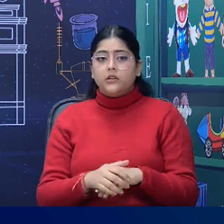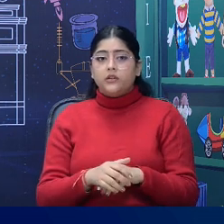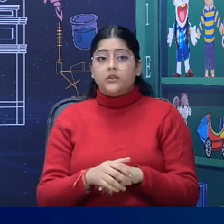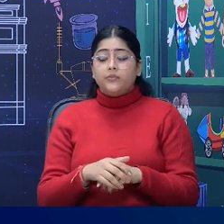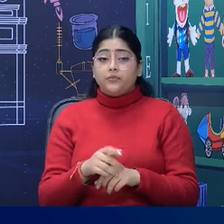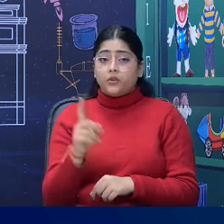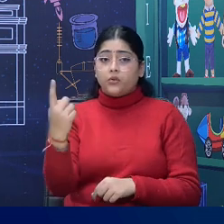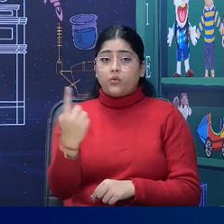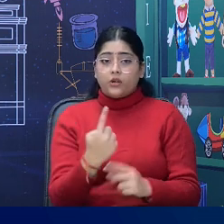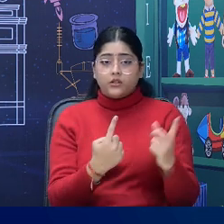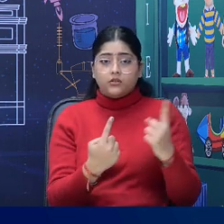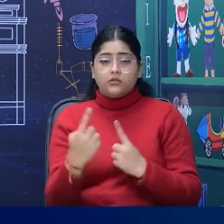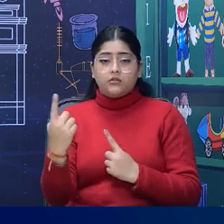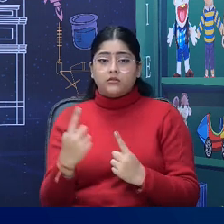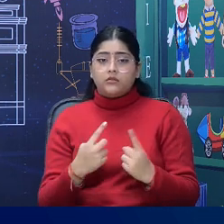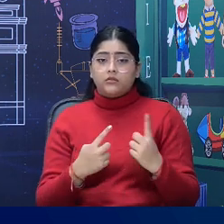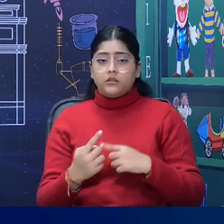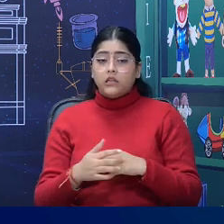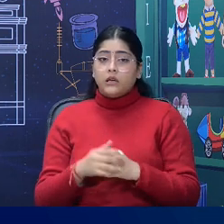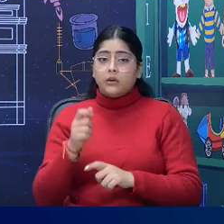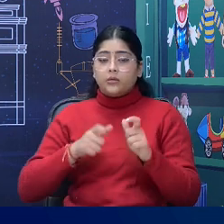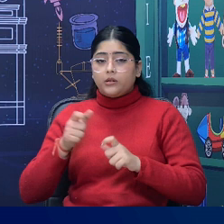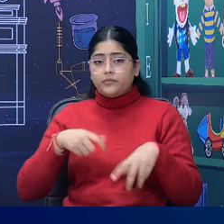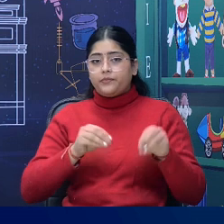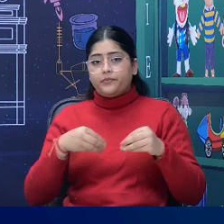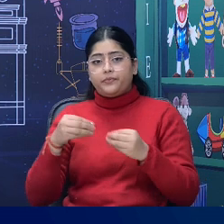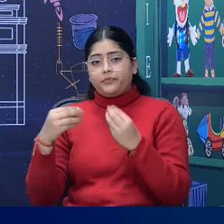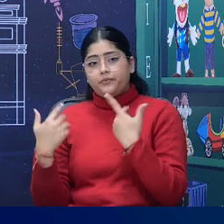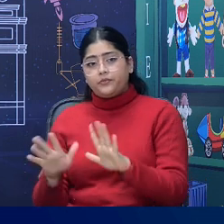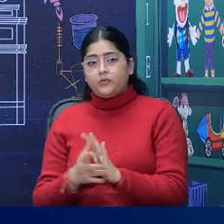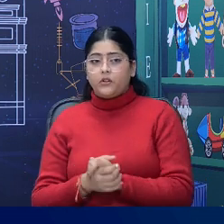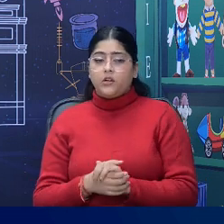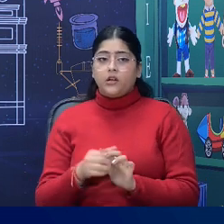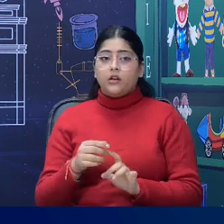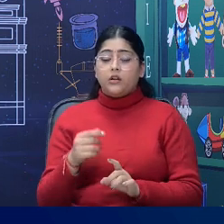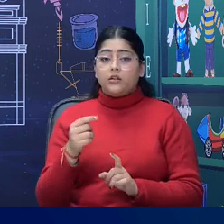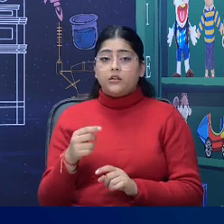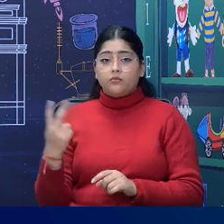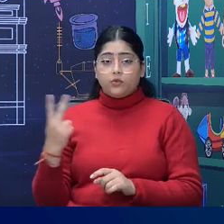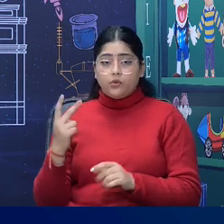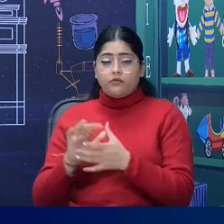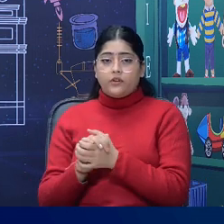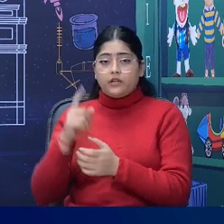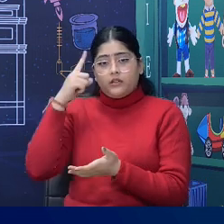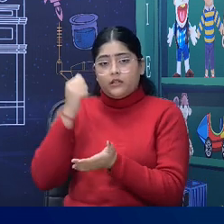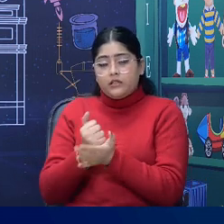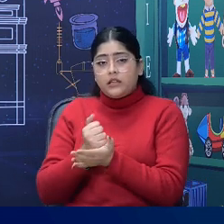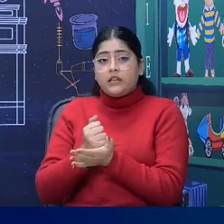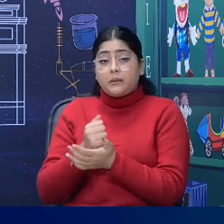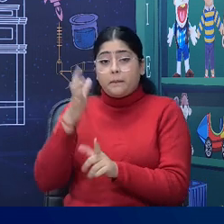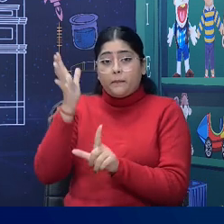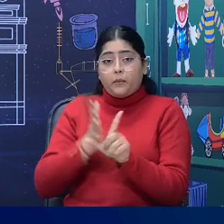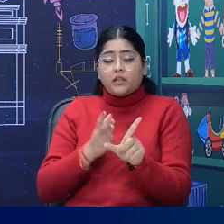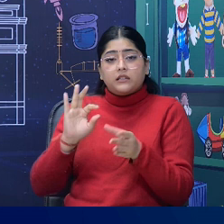मुताबिक ठीक 5 साल बाद मैं उस जगह पर पहुंचा उन्होंने डिसाइड किया था ना उसका काम बहुत अच्छा चलने लगा काफी उसकी बिक्री होने